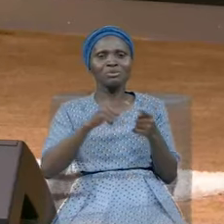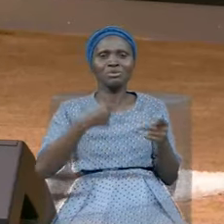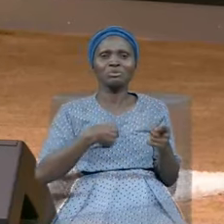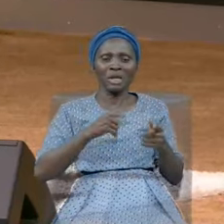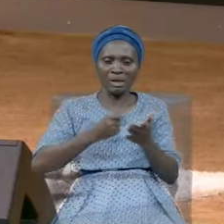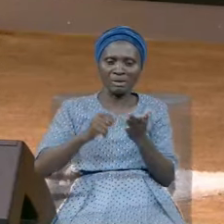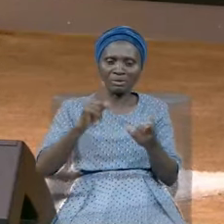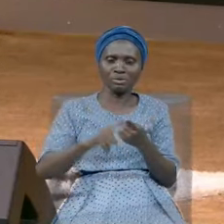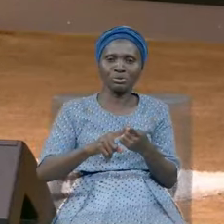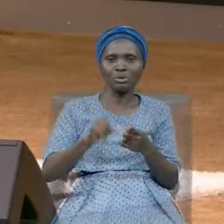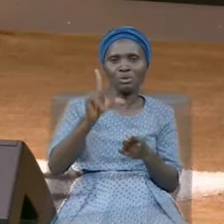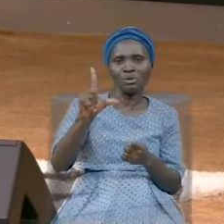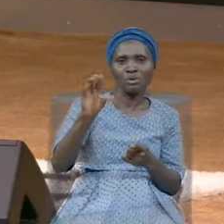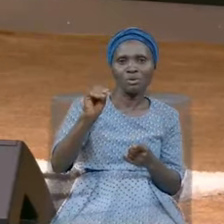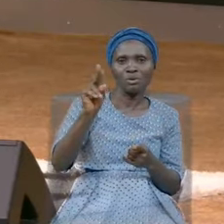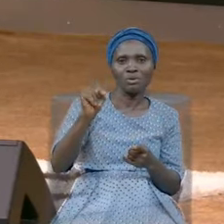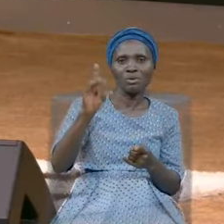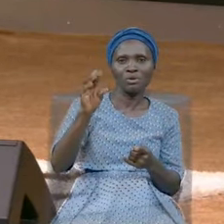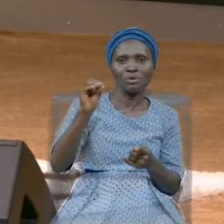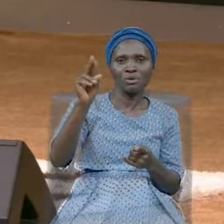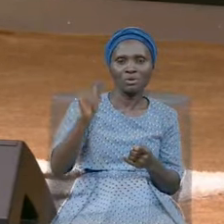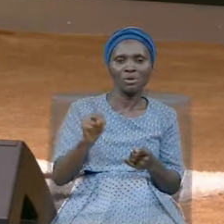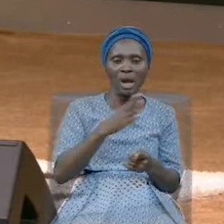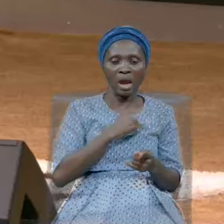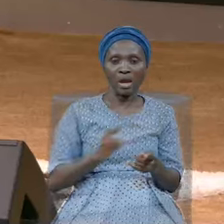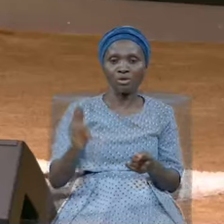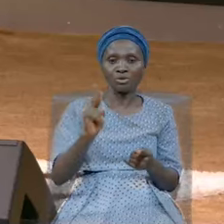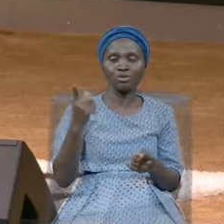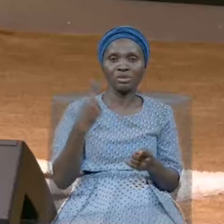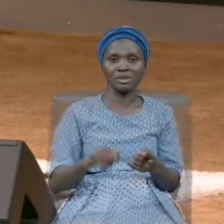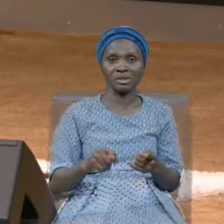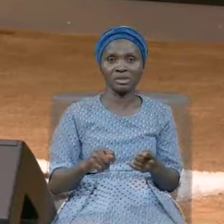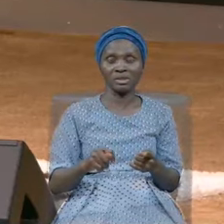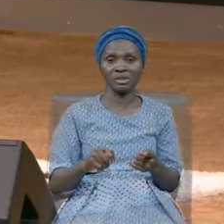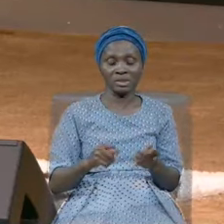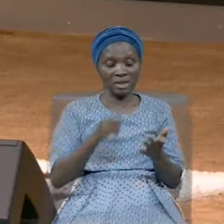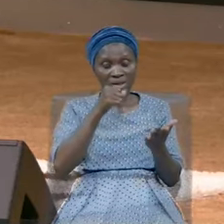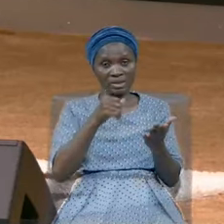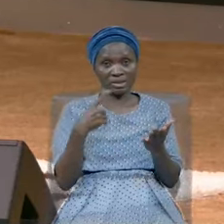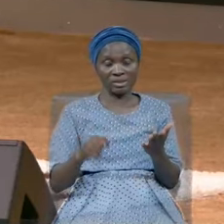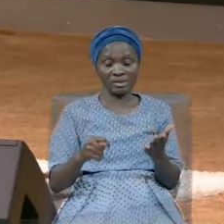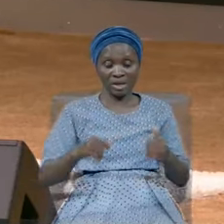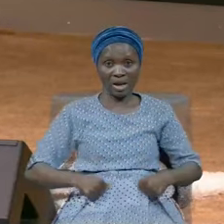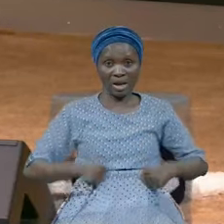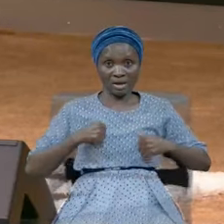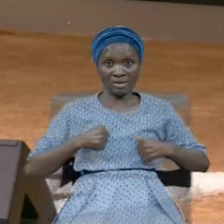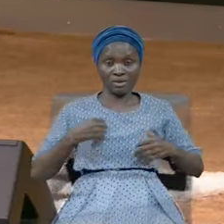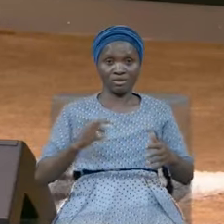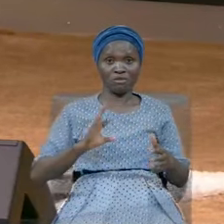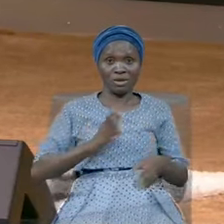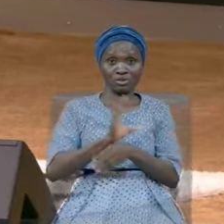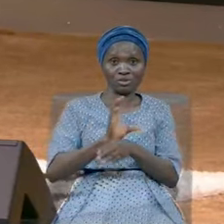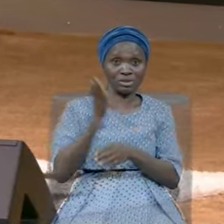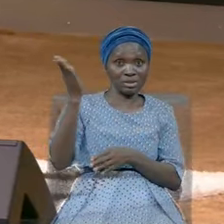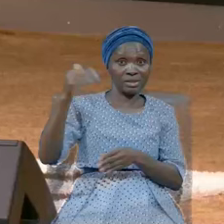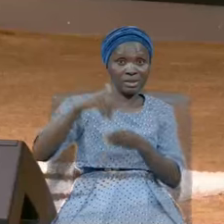Il a écrit la lettre, a envoyé la lettre à Londres. Et là, la personne a écrit la lettre, a utilisé l'adresse de notre église